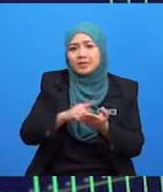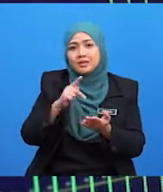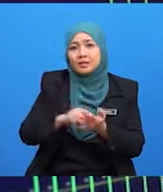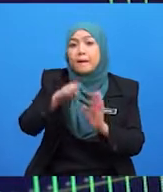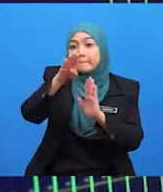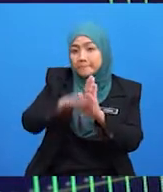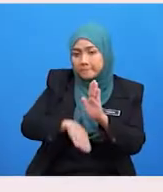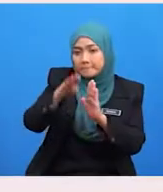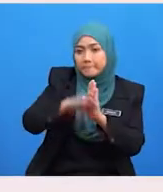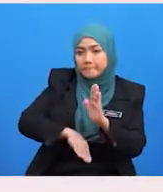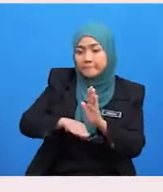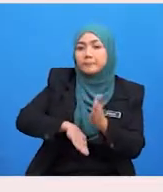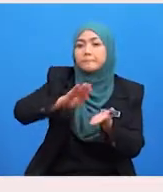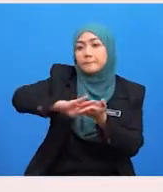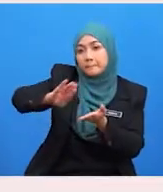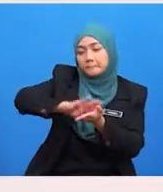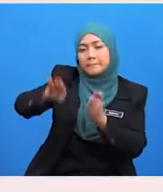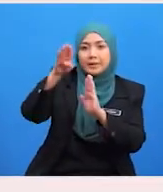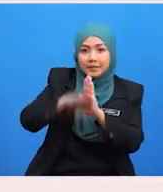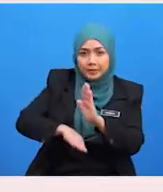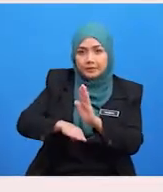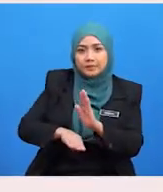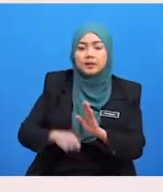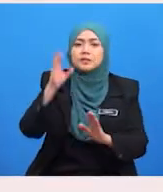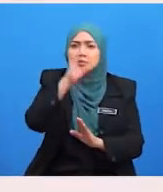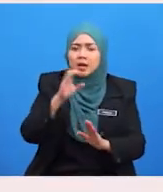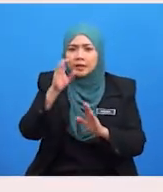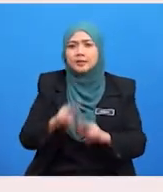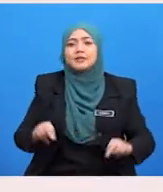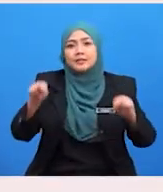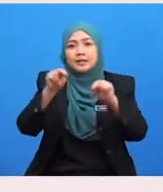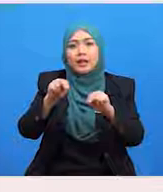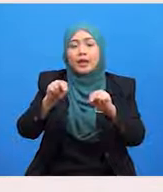berkurangan? Cari dahulu nilai buku iaitu